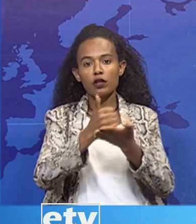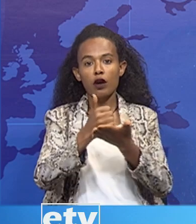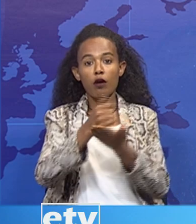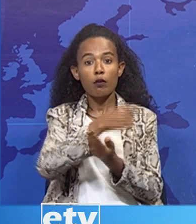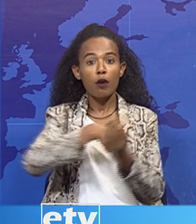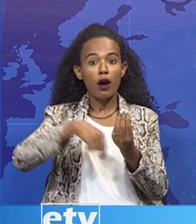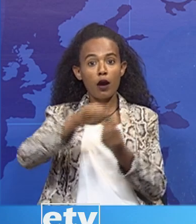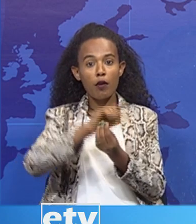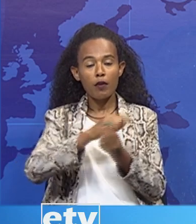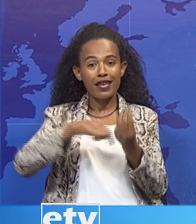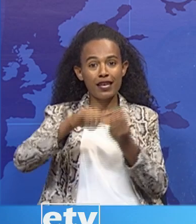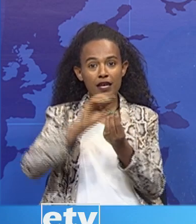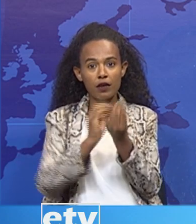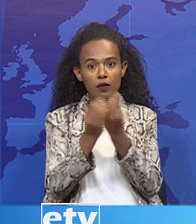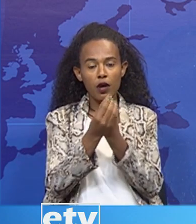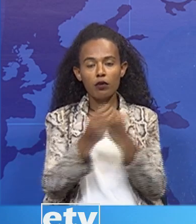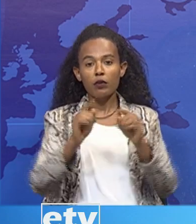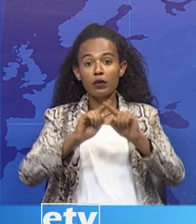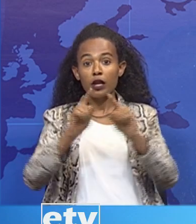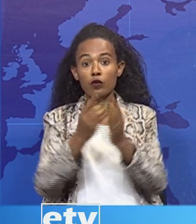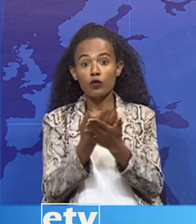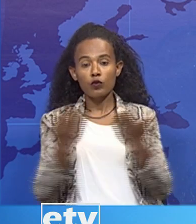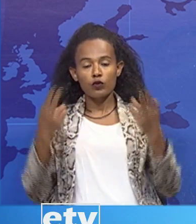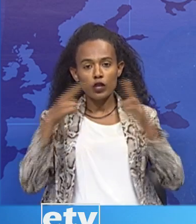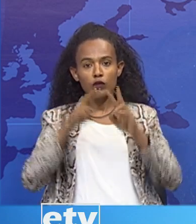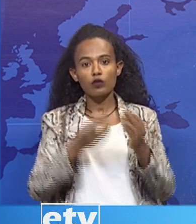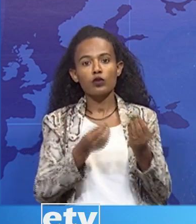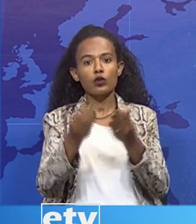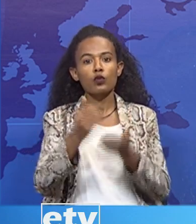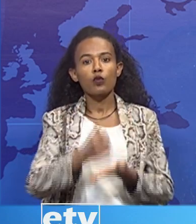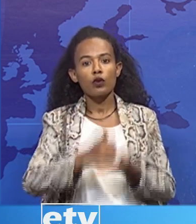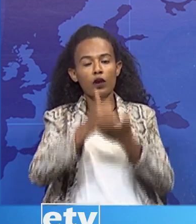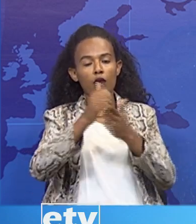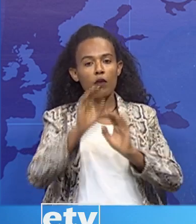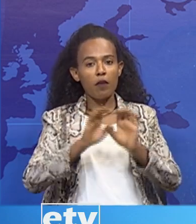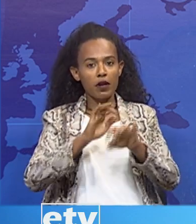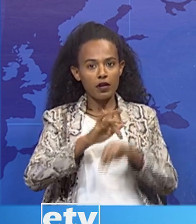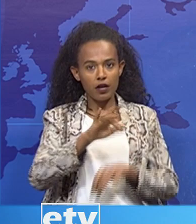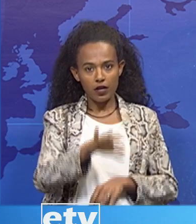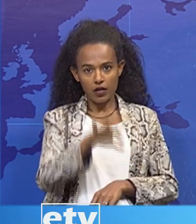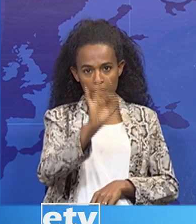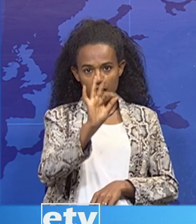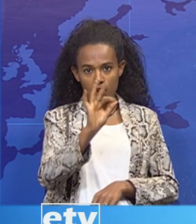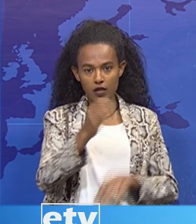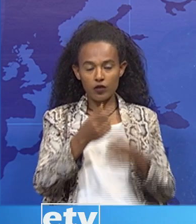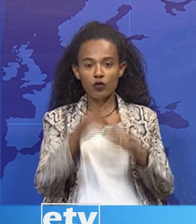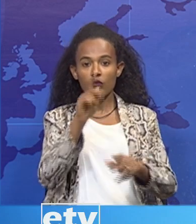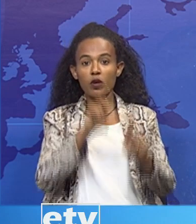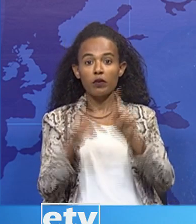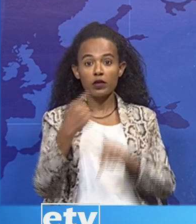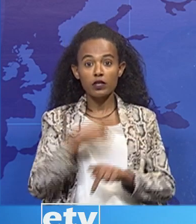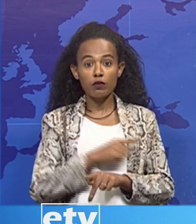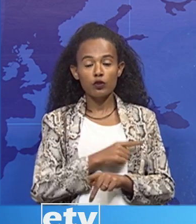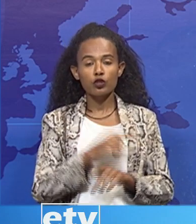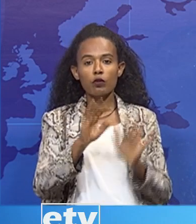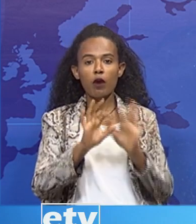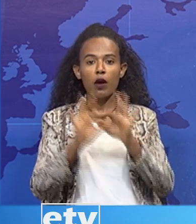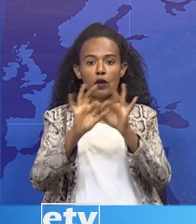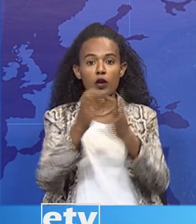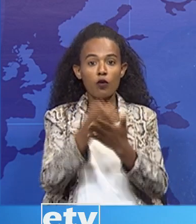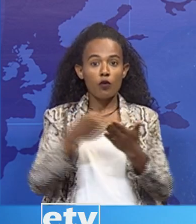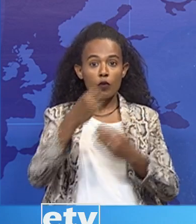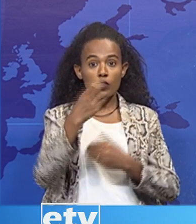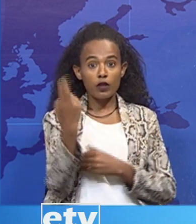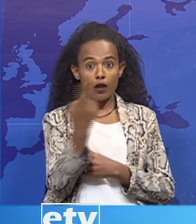በአካባቢ እንክብካቤና በመሳሰሉት ዘርፎች ላይ ትኩረት ሰጥቶ ድጋፍ በማድረግ ላይ ይገኛል። እንዲሁም የህብረተሰባችንን ማህበራዊና ኢኮኖሚያዊ